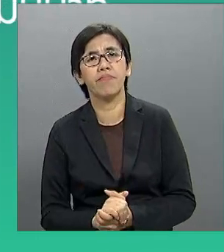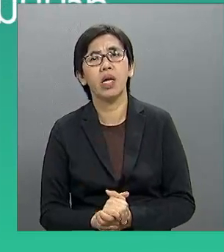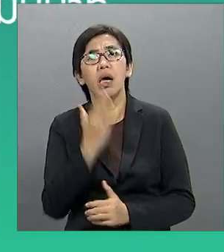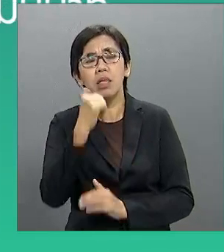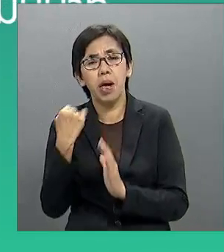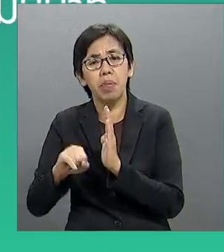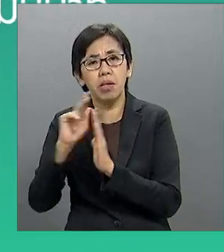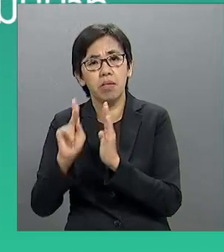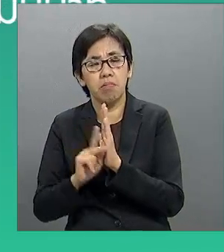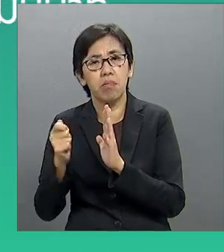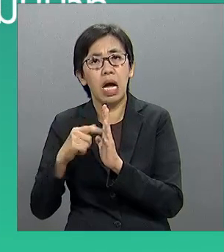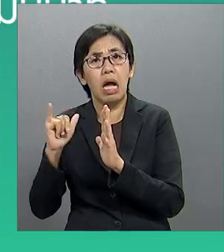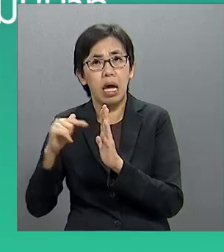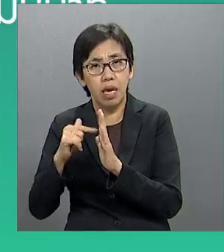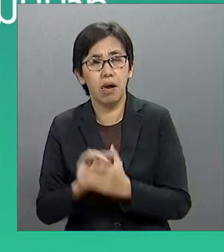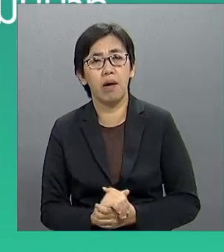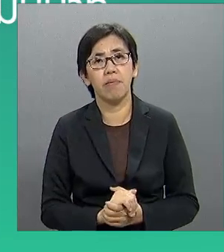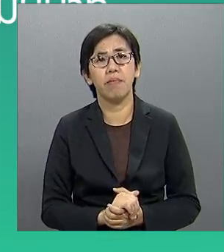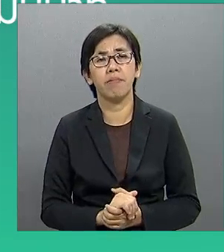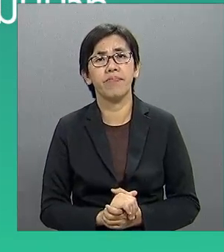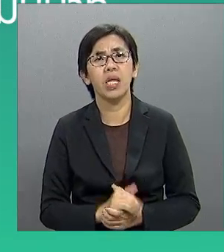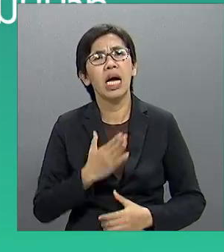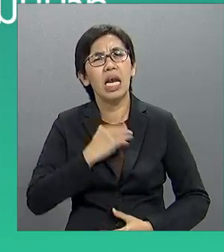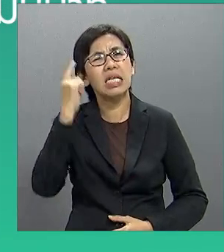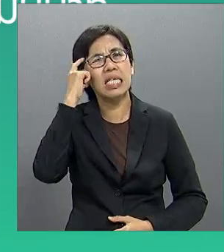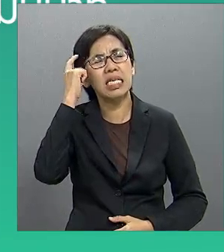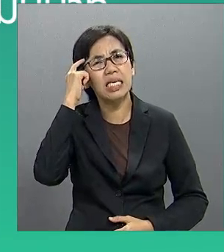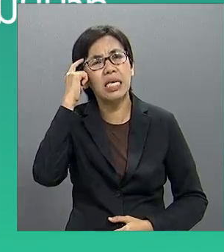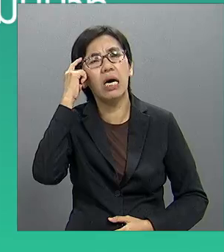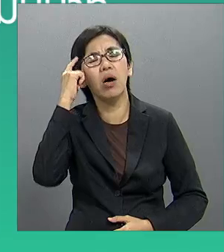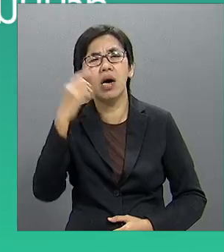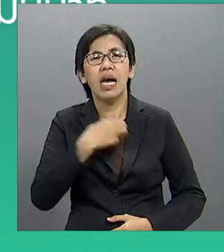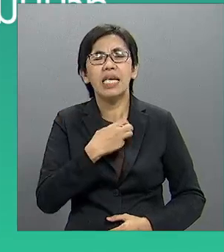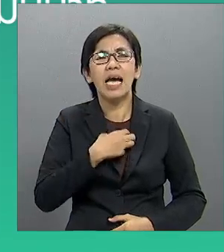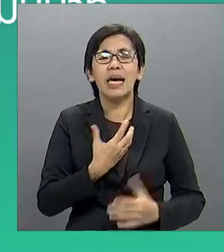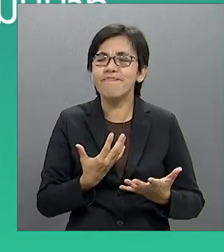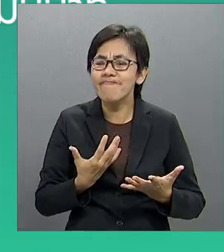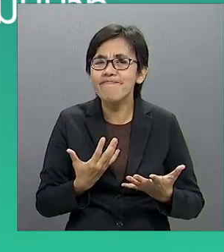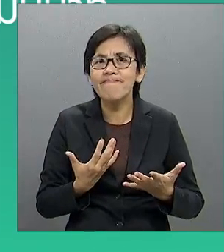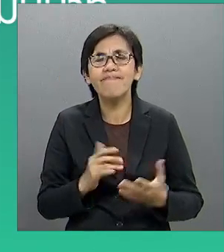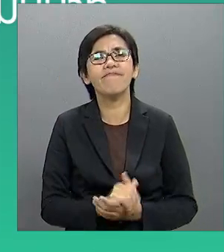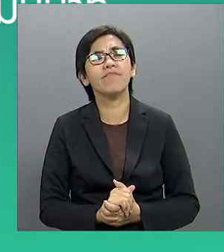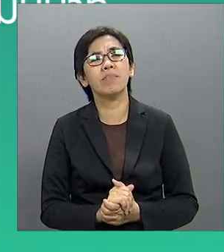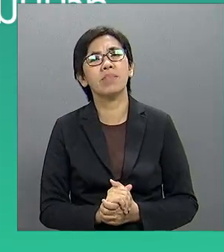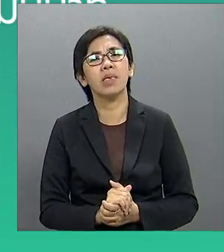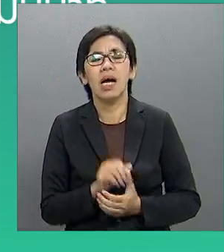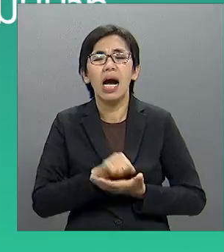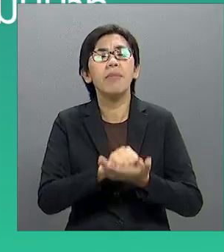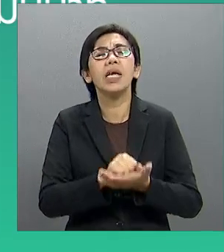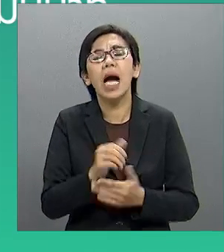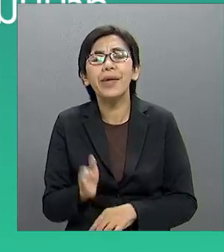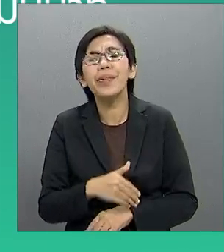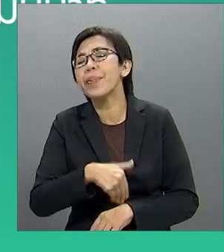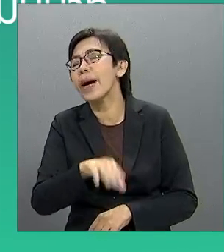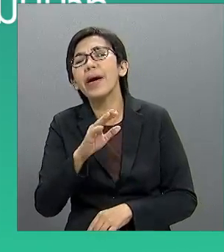นะคะเราคิดว่าเราเคยคิดว่าเราจะอยู่กันแบบเนี้ยแล้วก็ให้บริการไปนะคะจะ